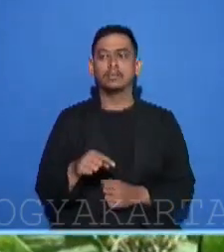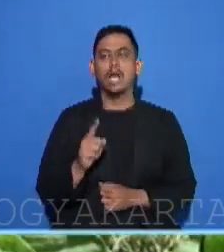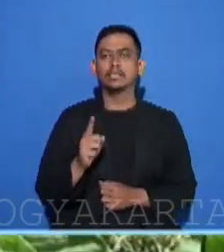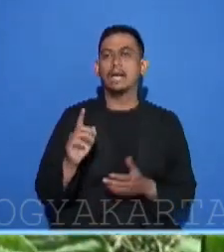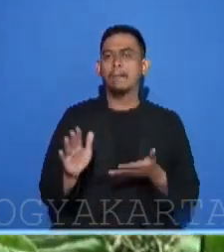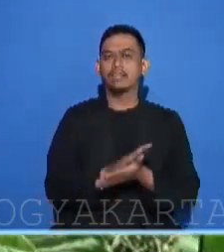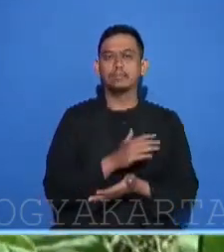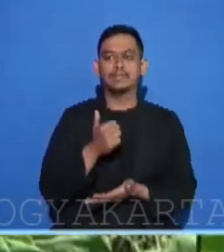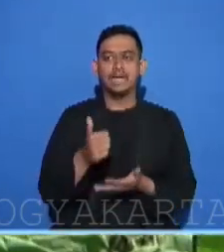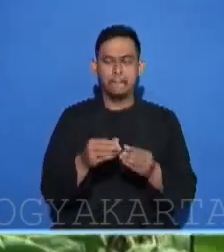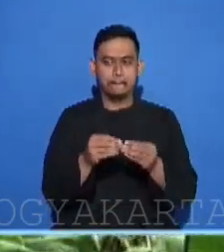warga sanisi pun